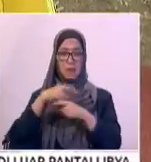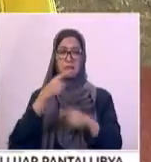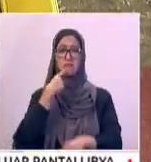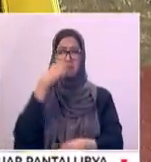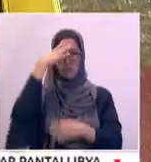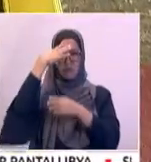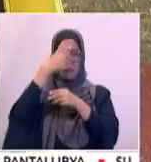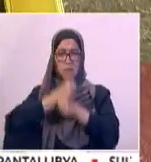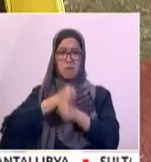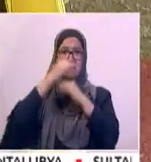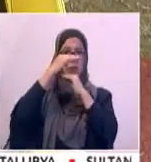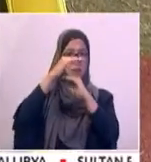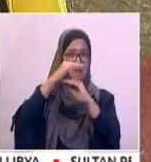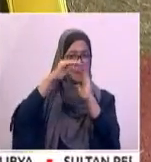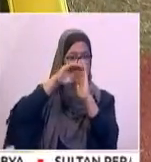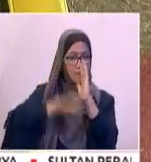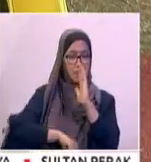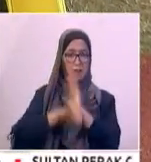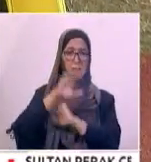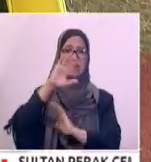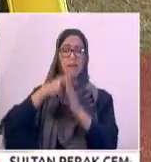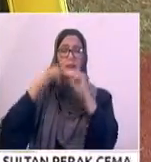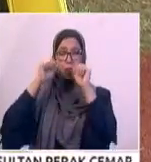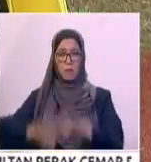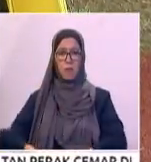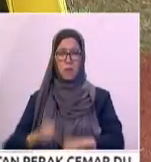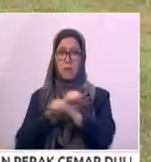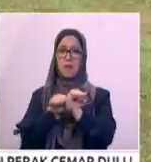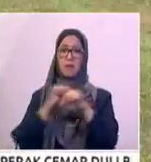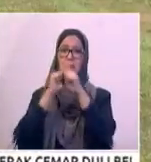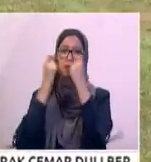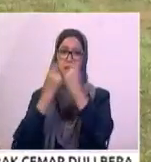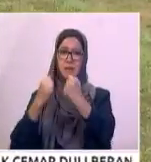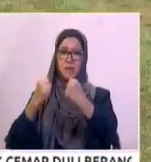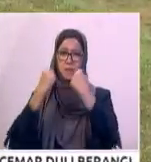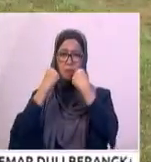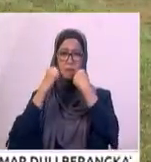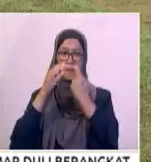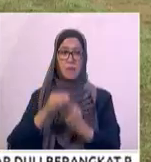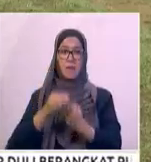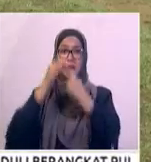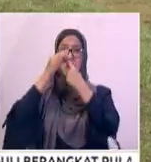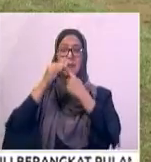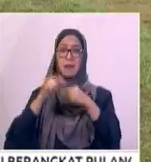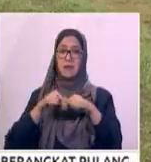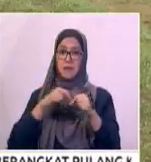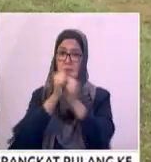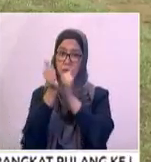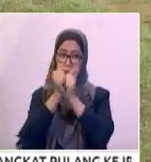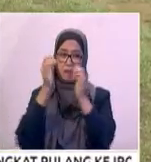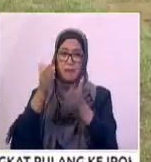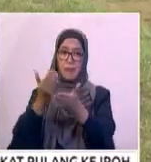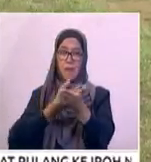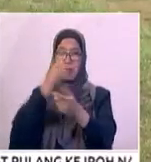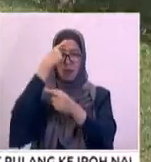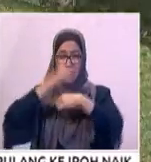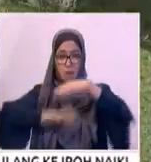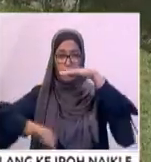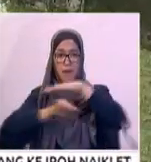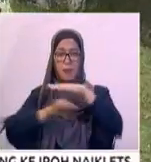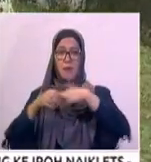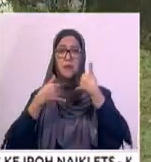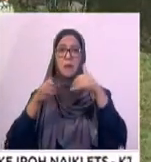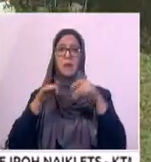3 bulan, dia dapat menyediakan pasukan yang mantap, terutamanya pemain baharu berkenaan asas permainan baseball. Persekutuan Baseball